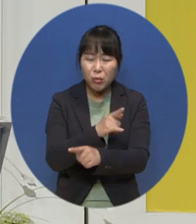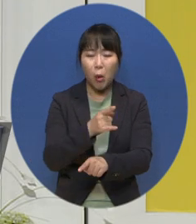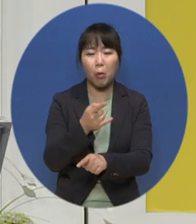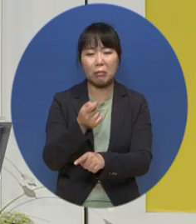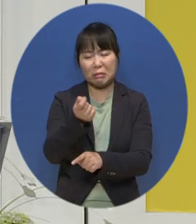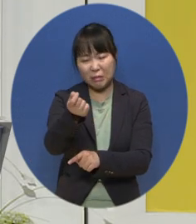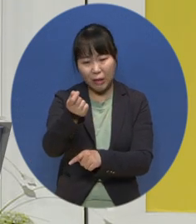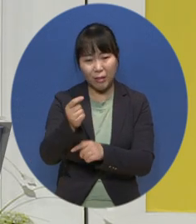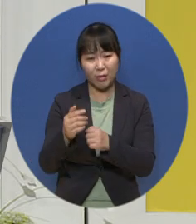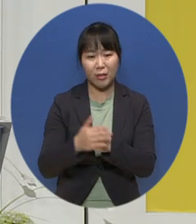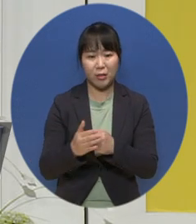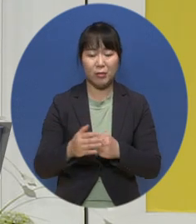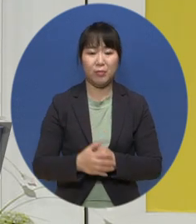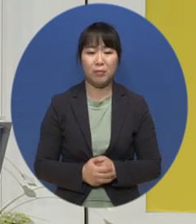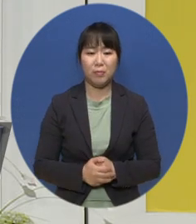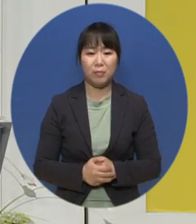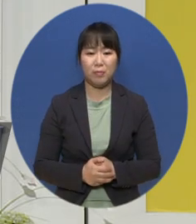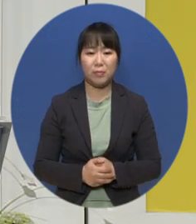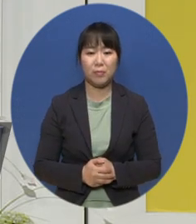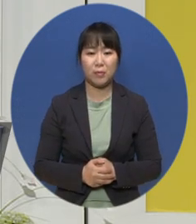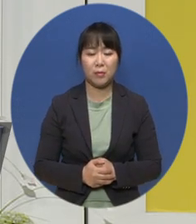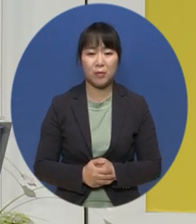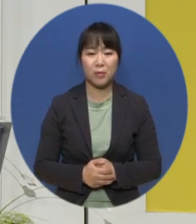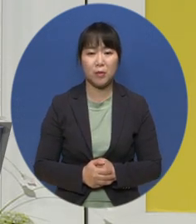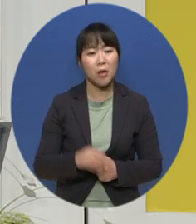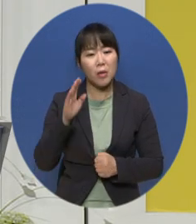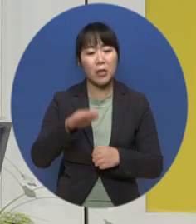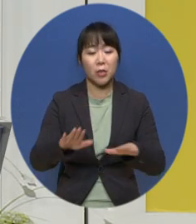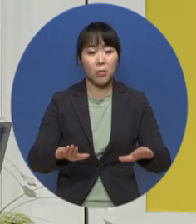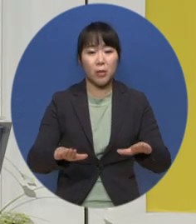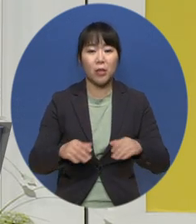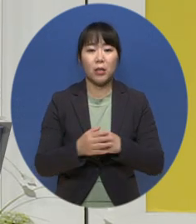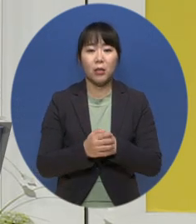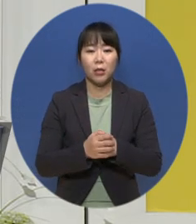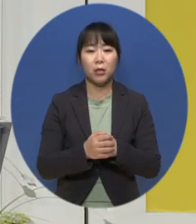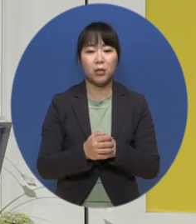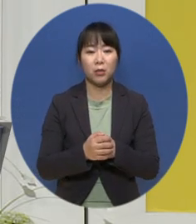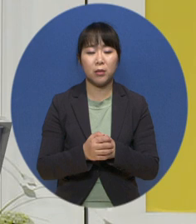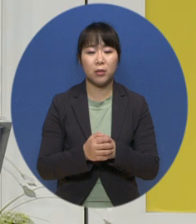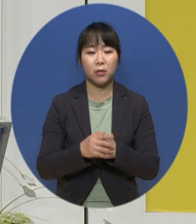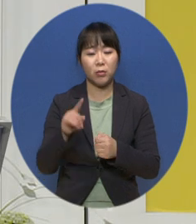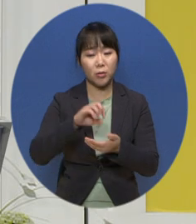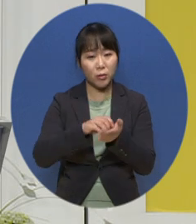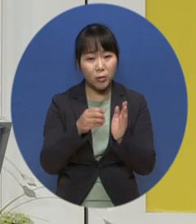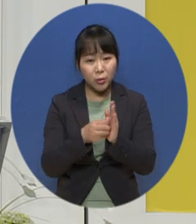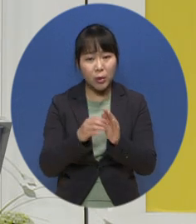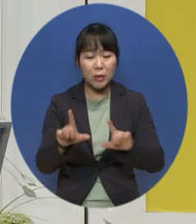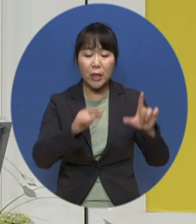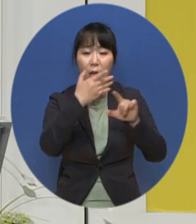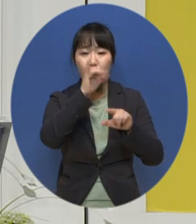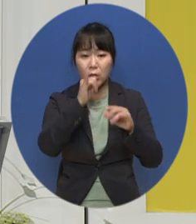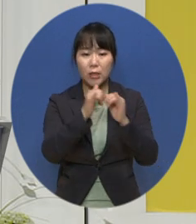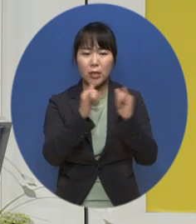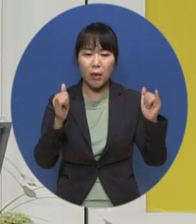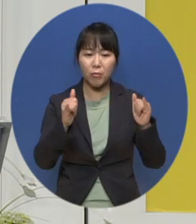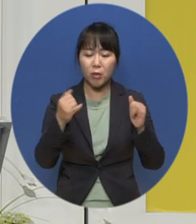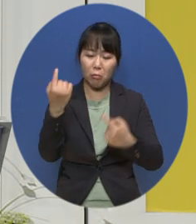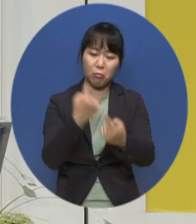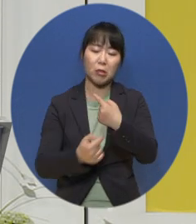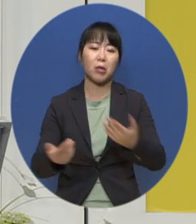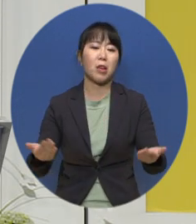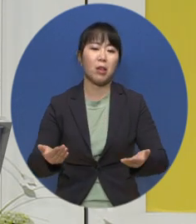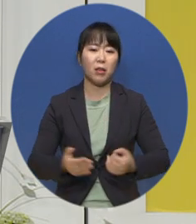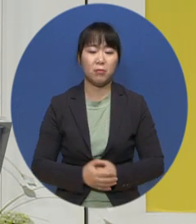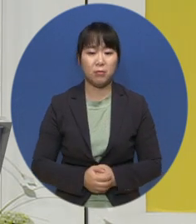나오코는 장애 장애인 들한테 는 그러고 난 다음에 여분의 저희들 하면 어느 살 수 있는 사람들이 와서 일을 합니다